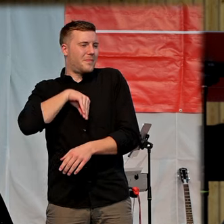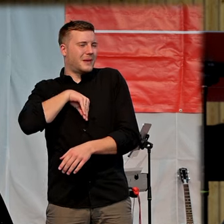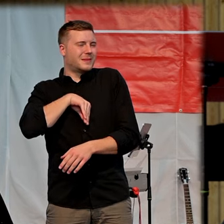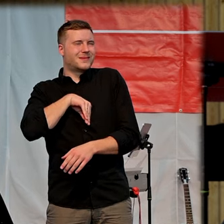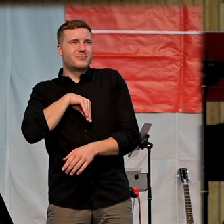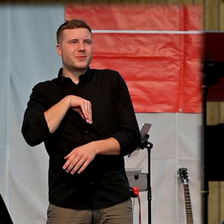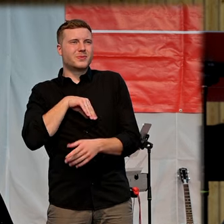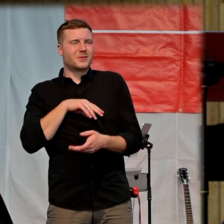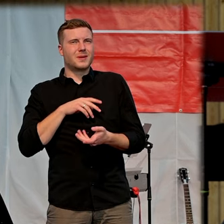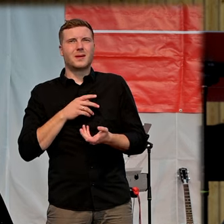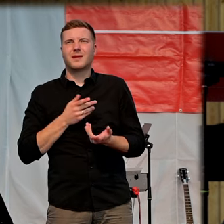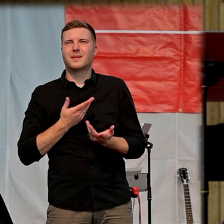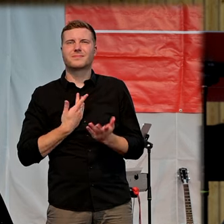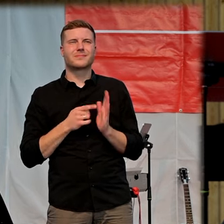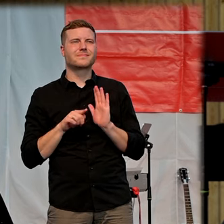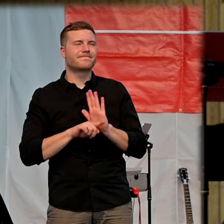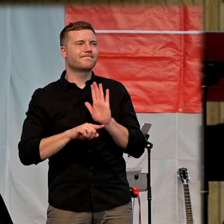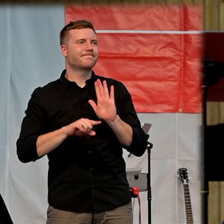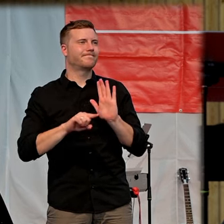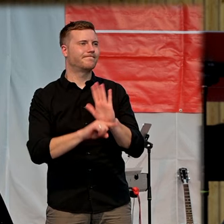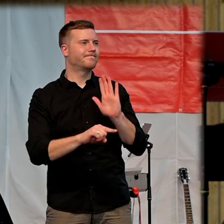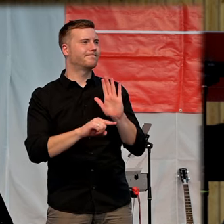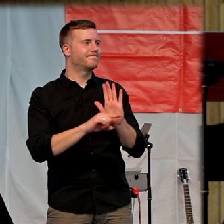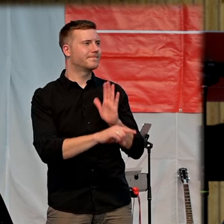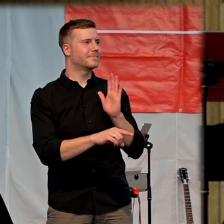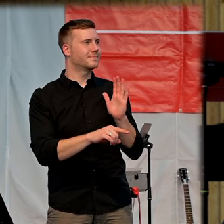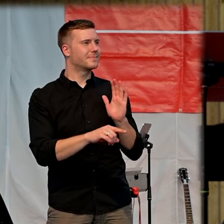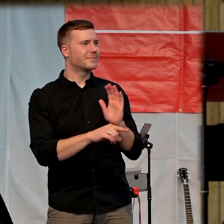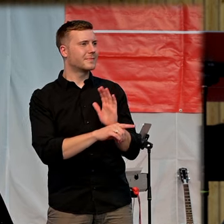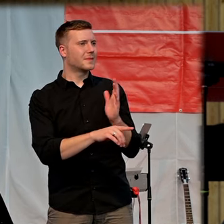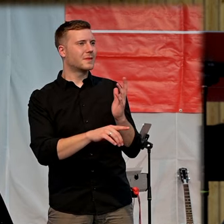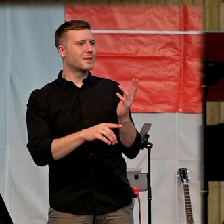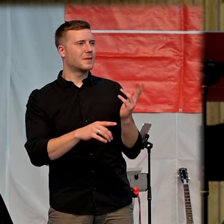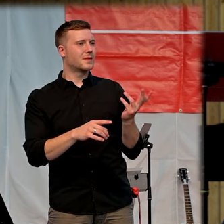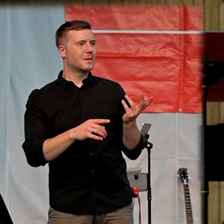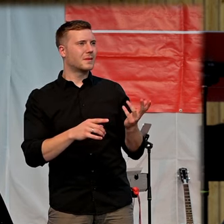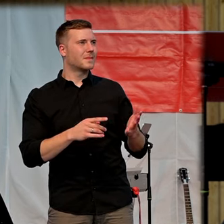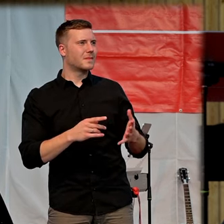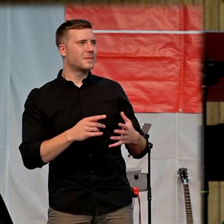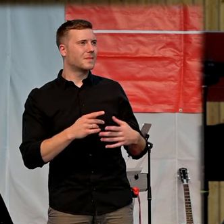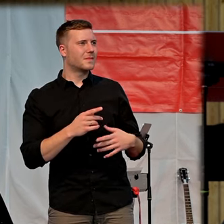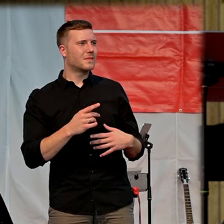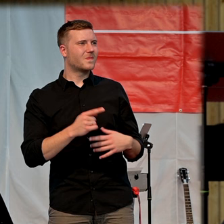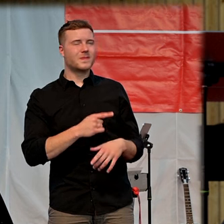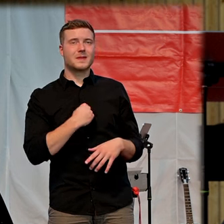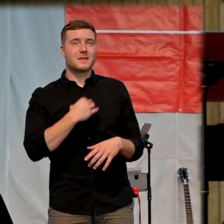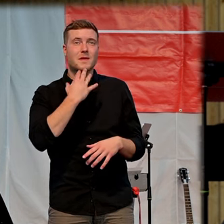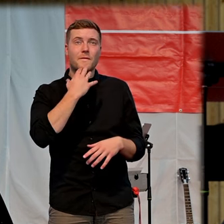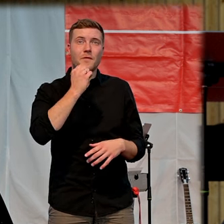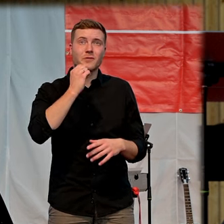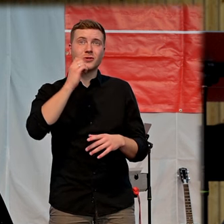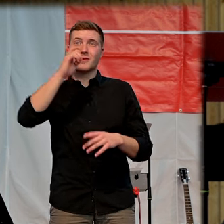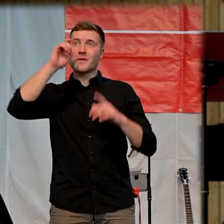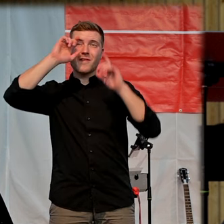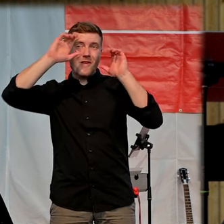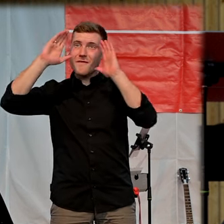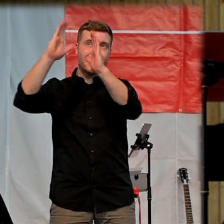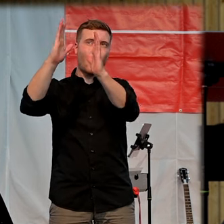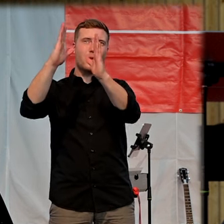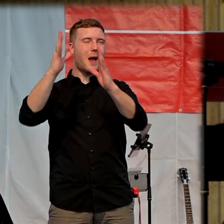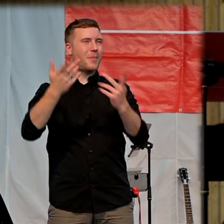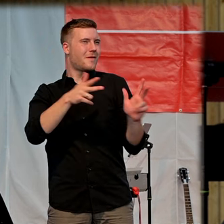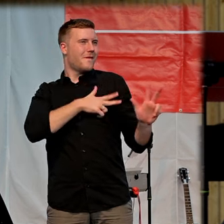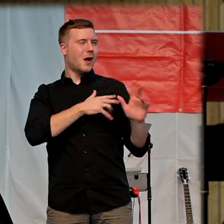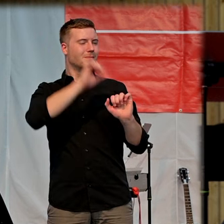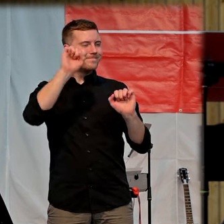bekommt? Wenn ich nicht mehr das denken kann, was ich denken will? Wenn